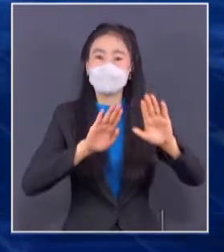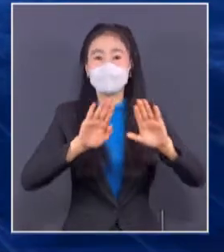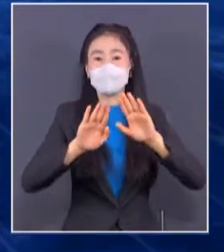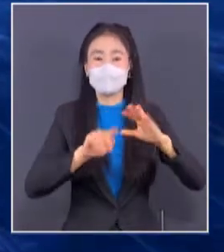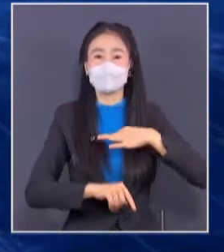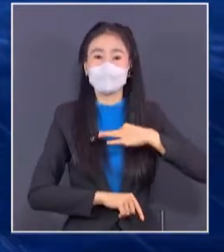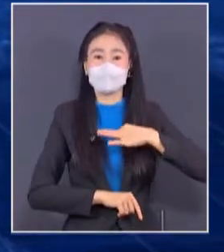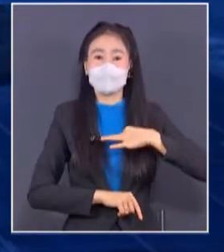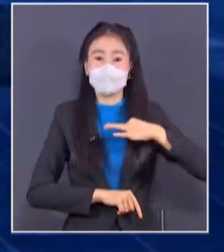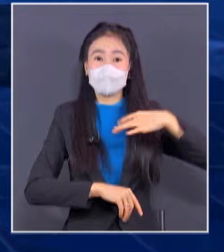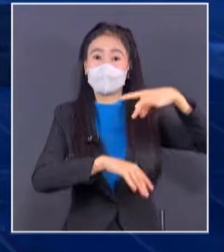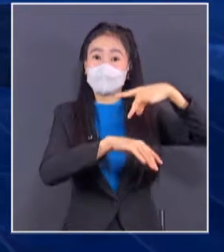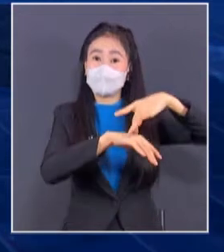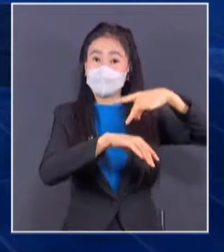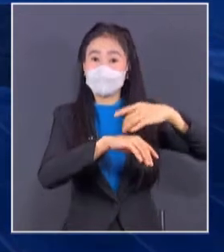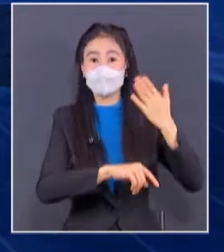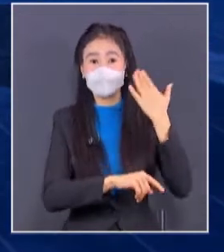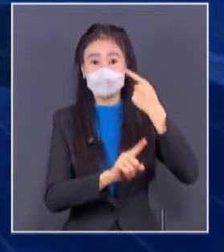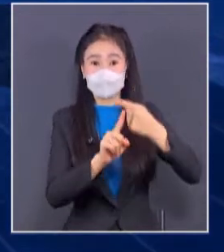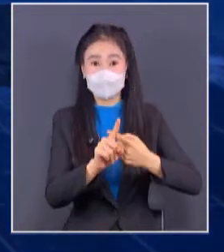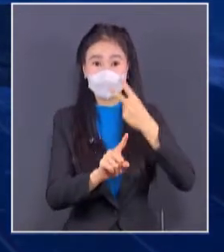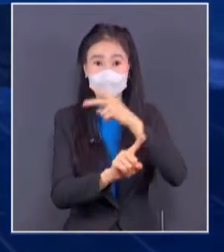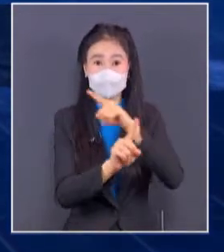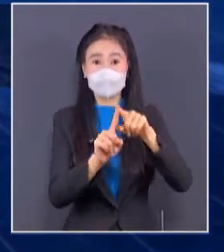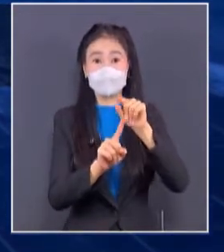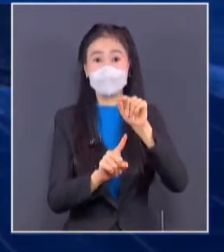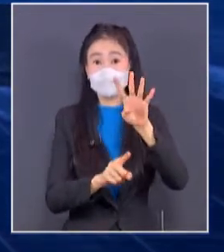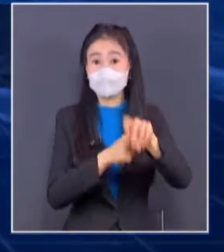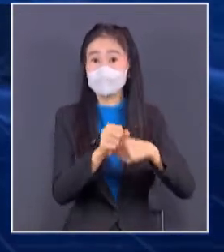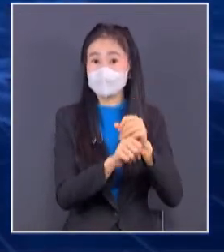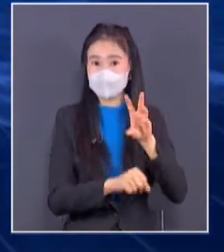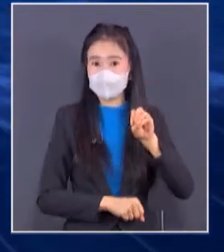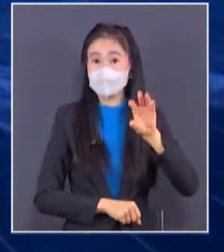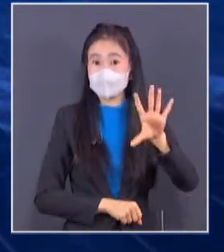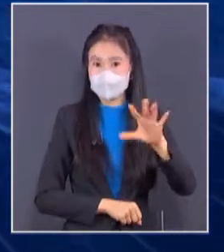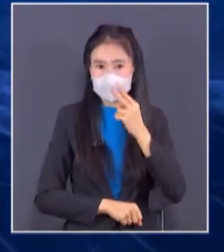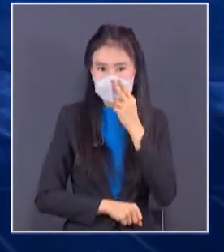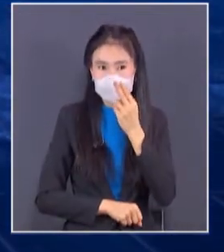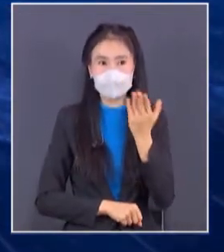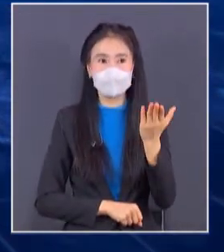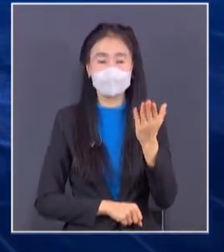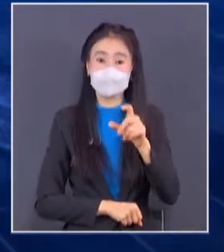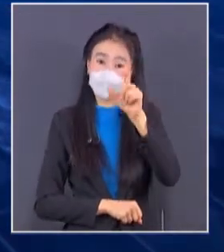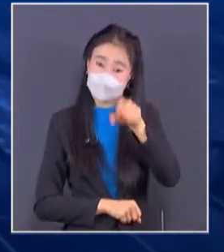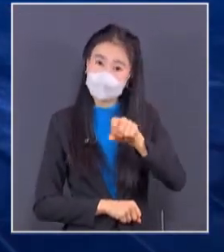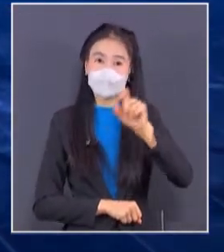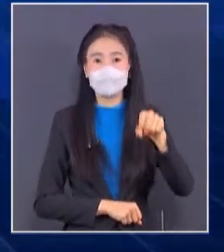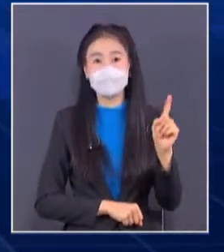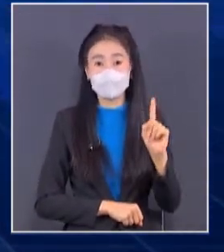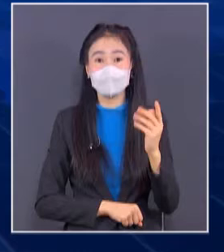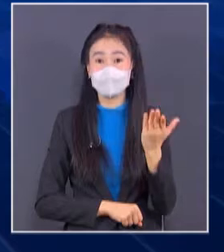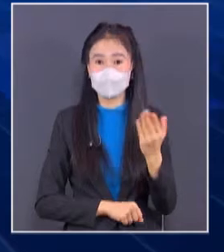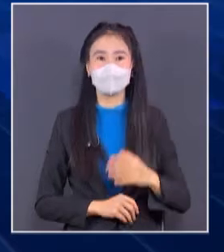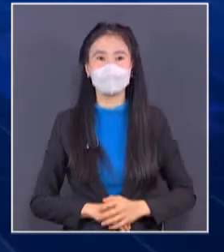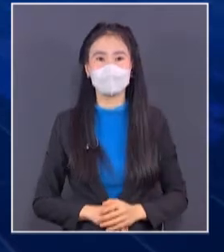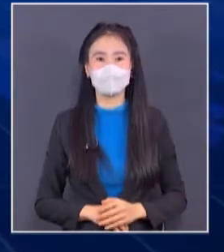ผ้าที่น้องแตงโมใส่เมื่อวันที่24กุมภาพันธ์2565พร้อมกันนะครับ บัง ว่ามันใช่หรือไ